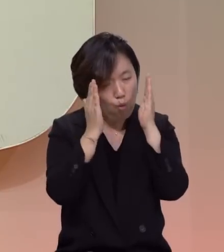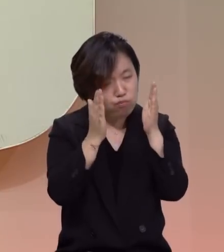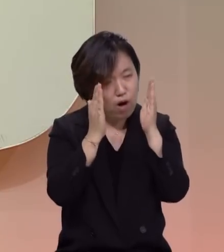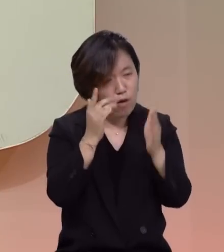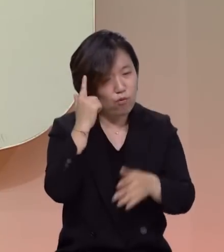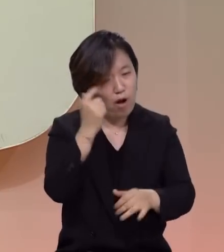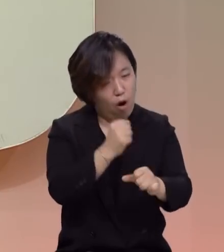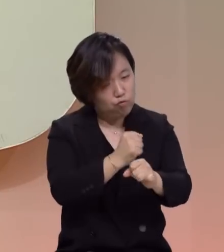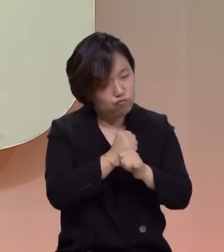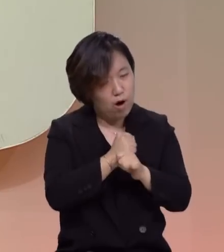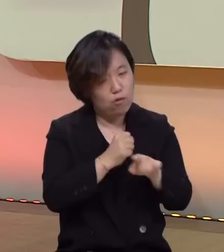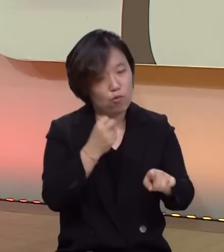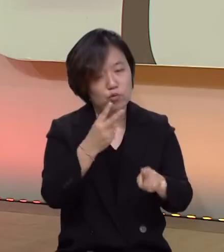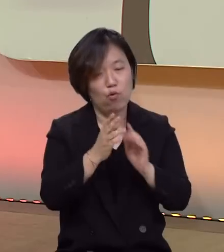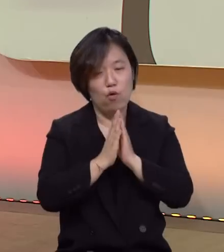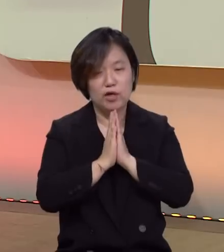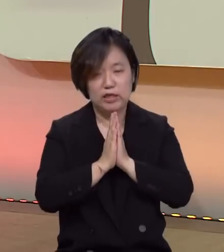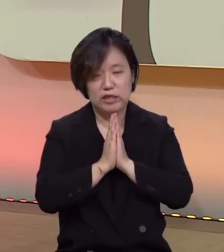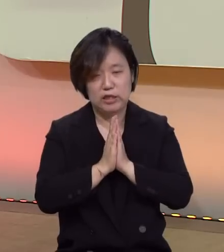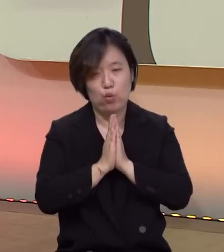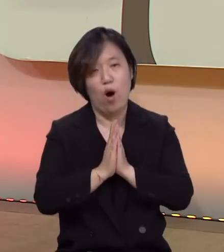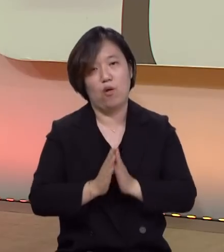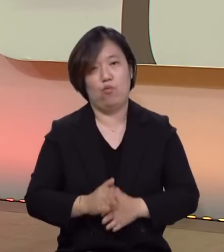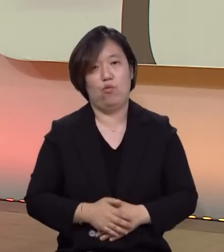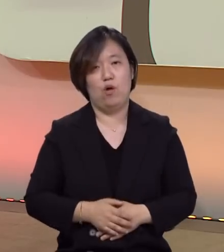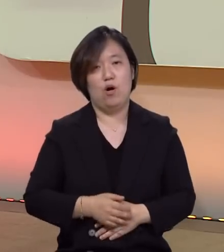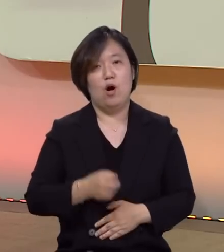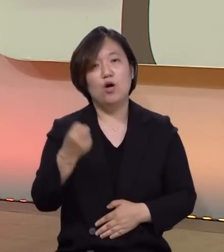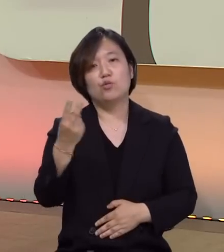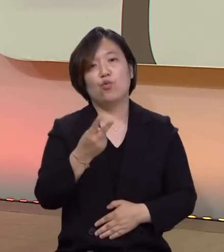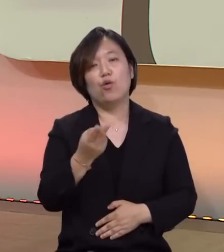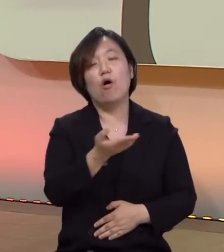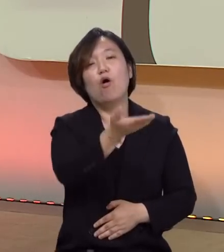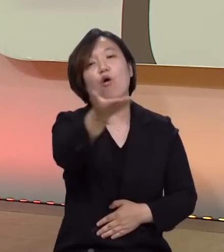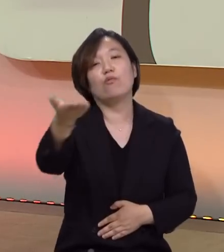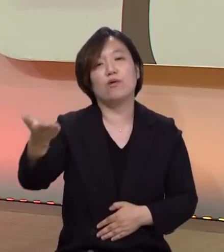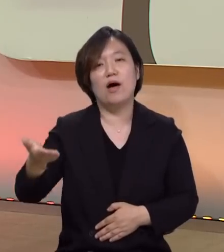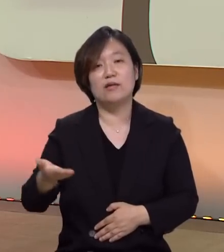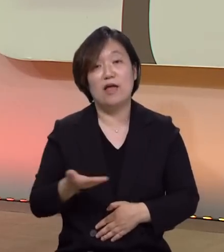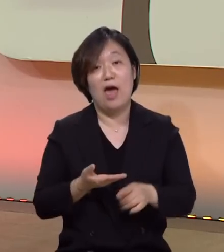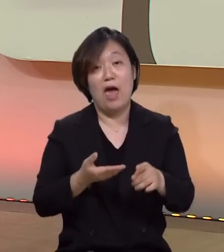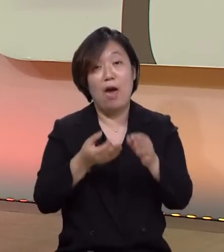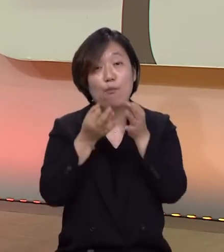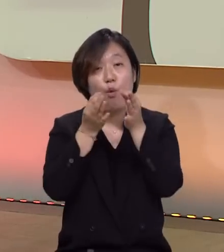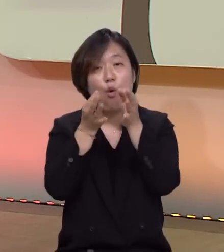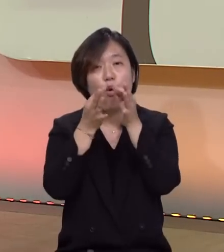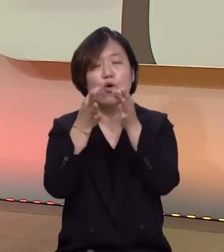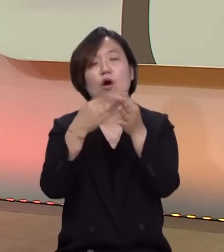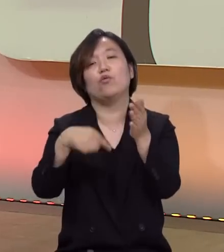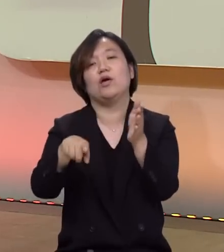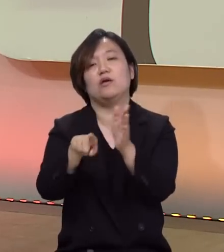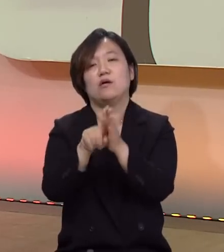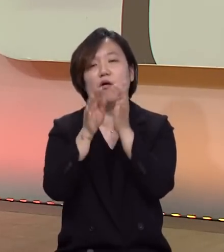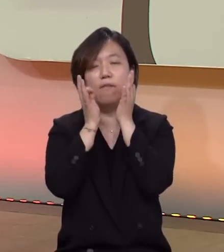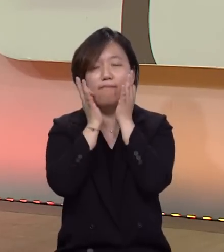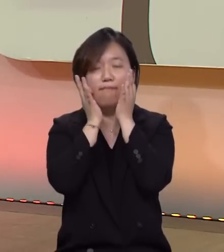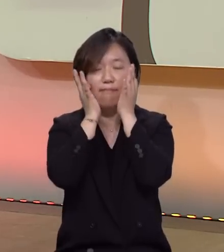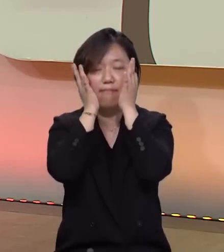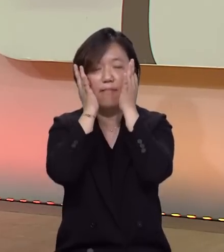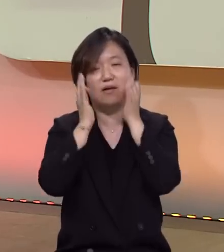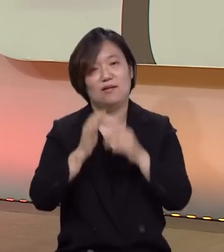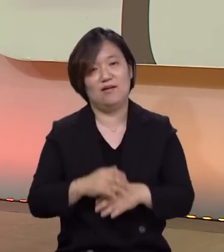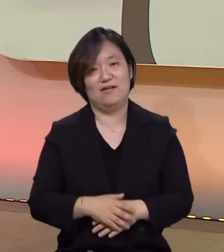항상 기도하시고 그 사람들에게 널리 부처님법 전하시려고 애쓰시고 애쓰시면서